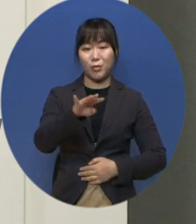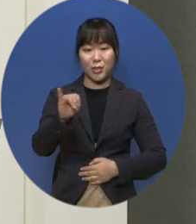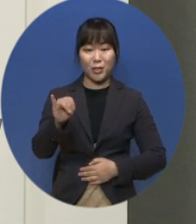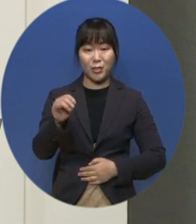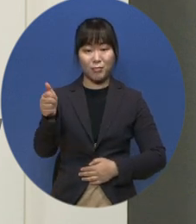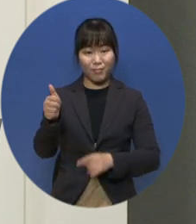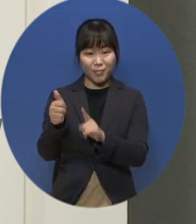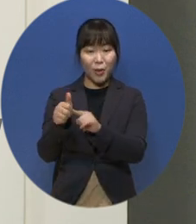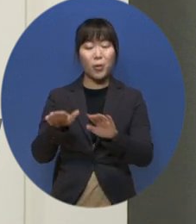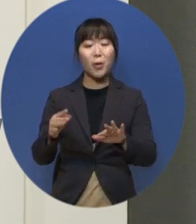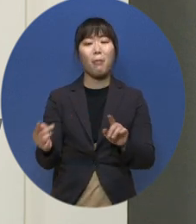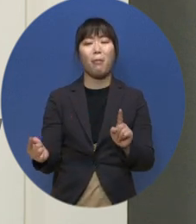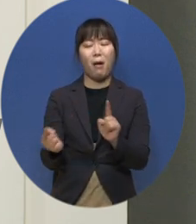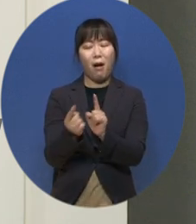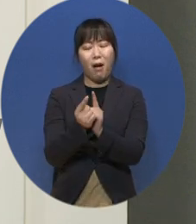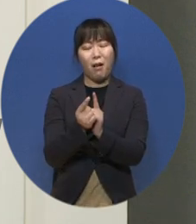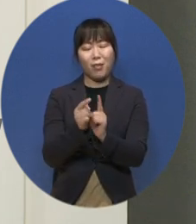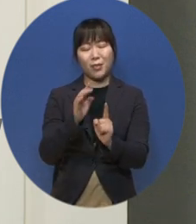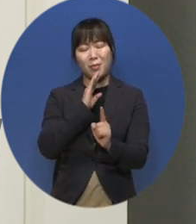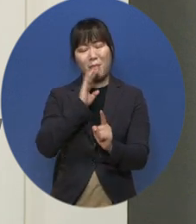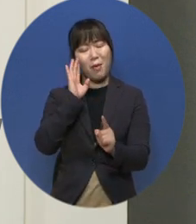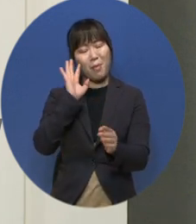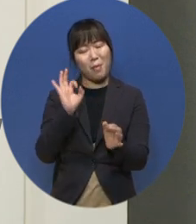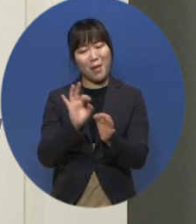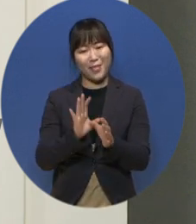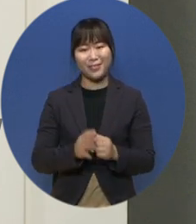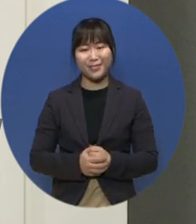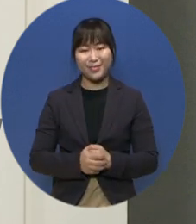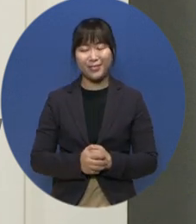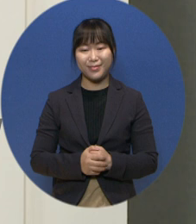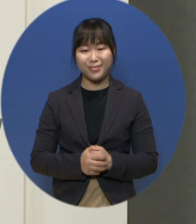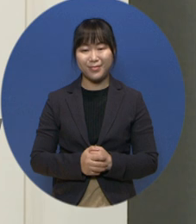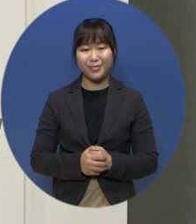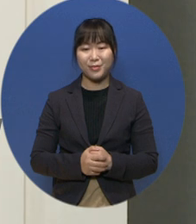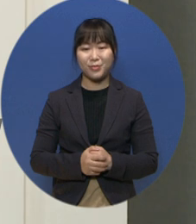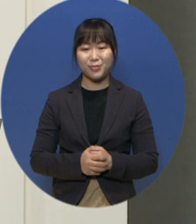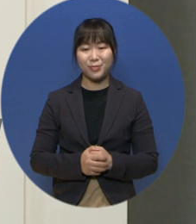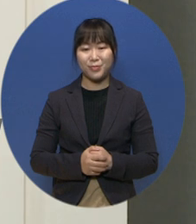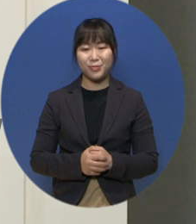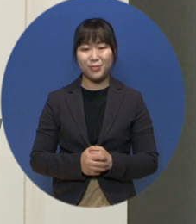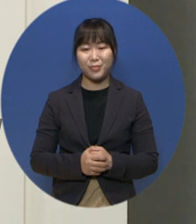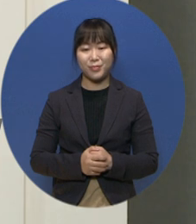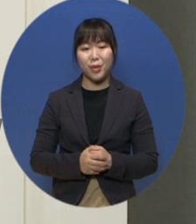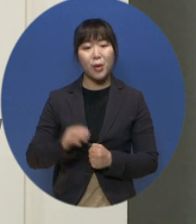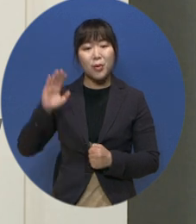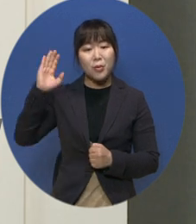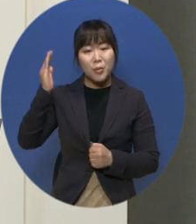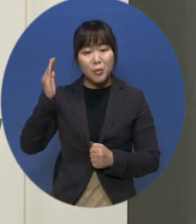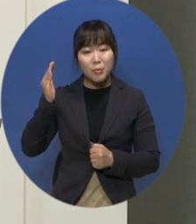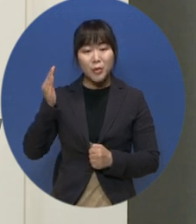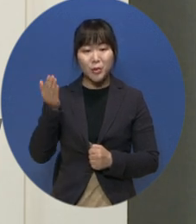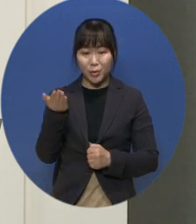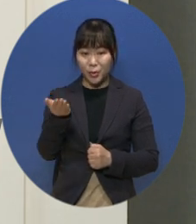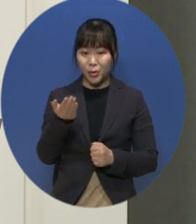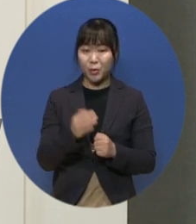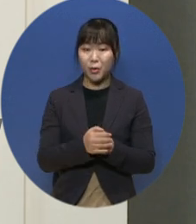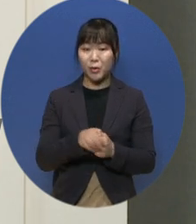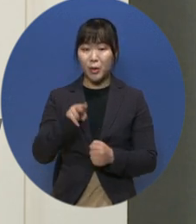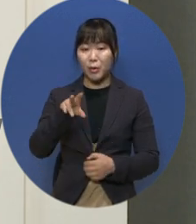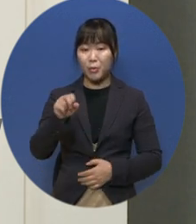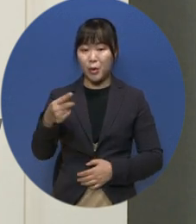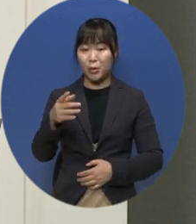자리에서 만나게 될 줄은 참 몰랐어요. 그런데 지금 요새 장두희 씨는